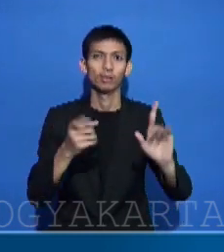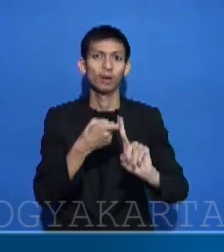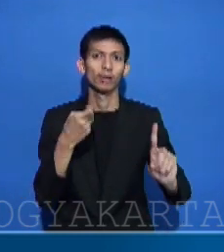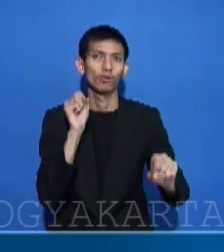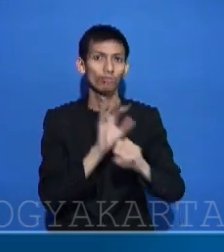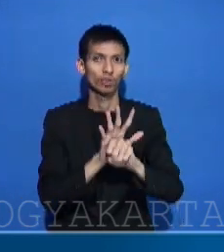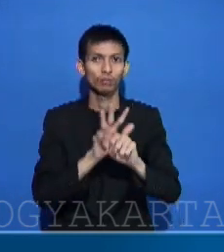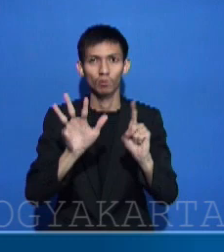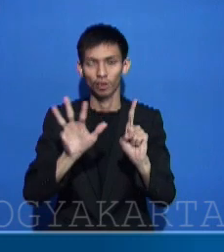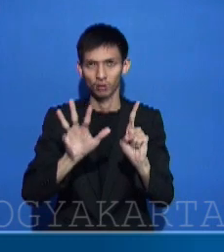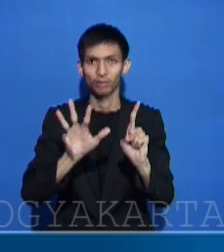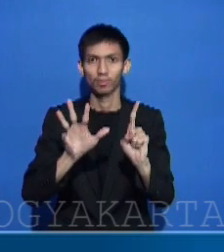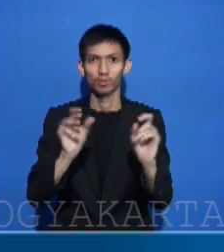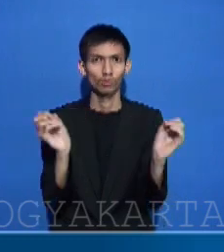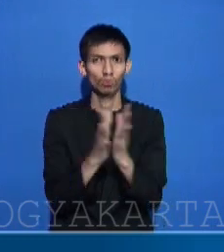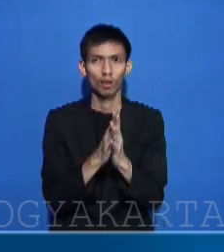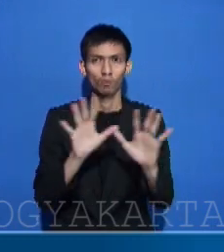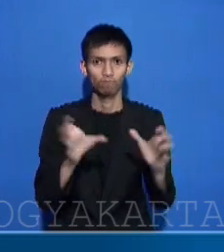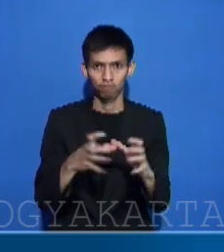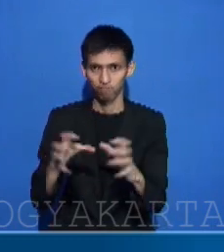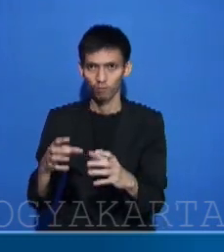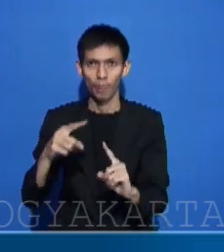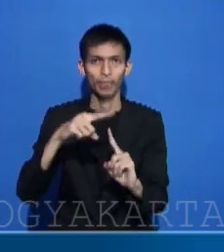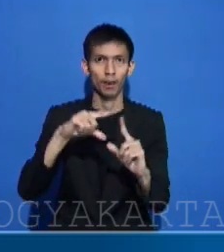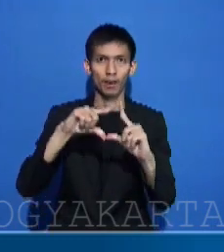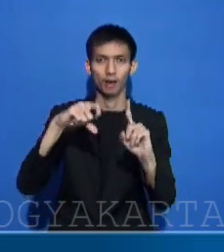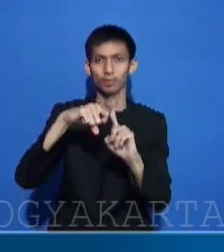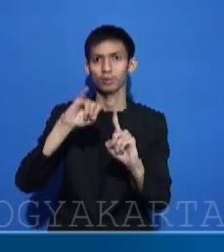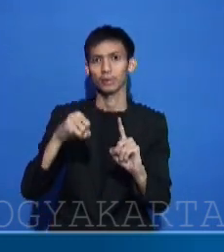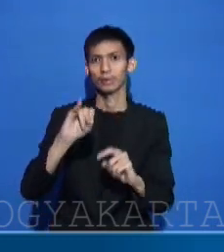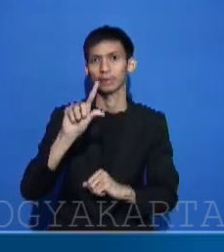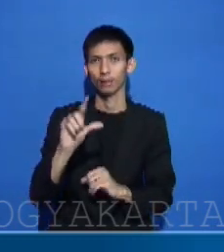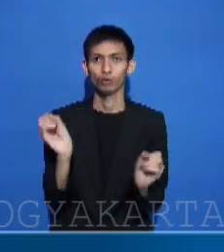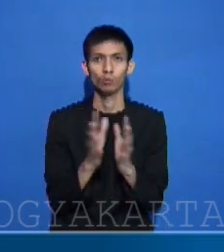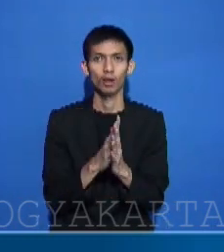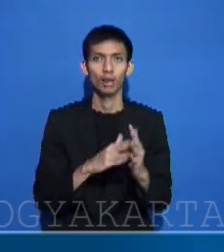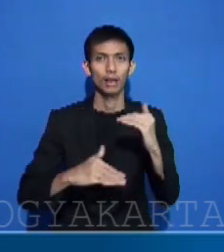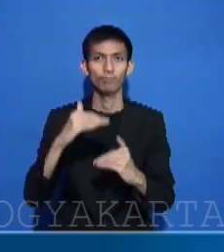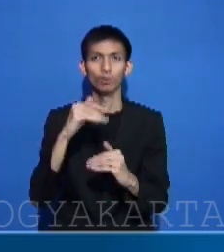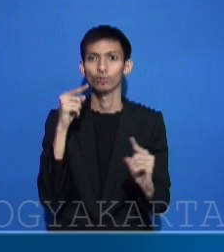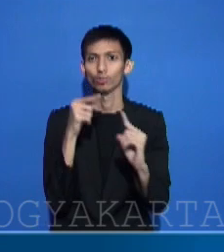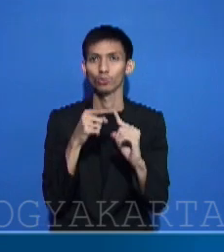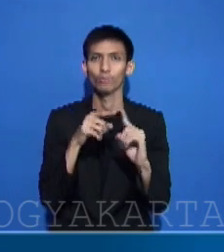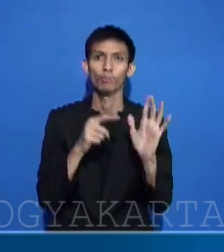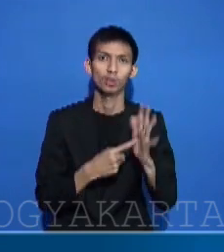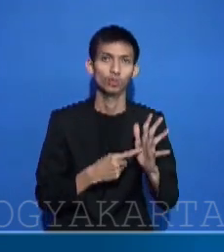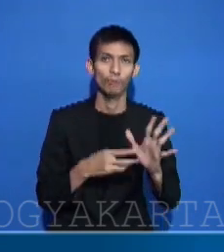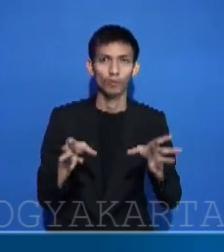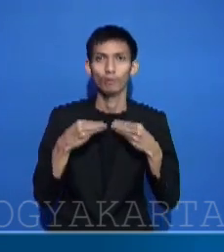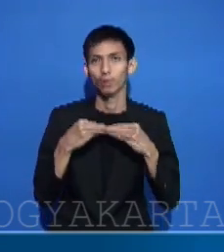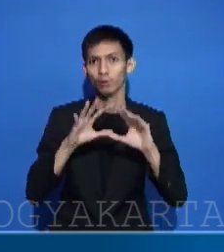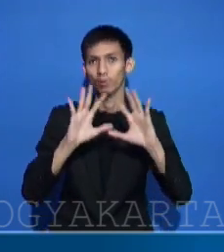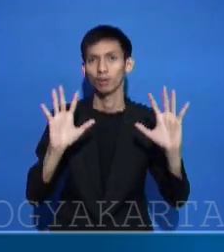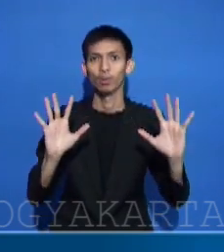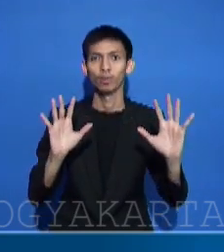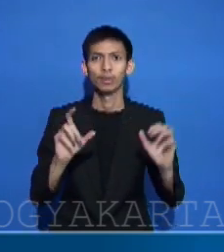COVID-19 sehingga jumlah paket takjil bisa ditingkatkan agar bisa menjangkau mahasiswa lebih banyak. Meski tetap dengan cara